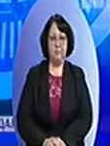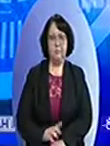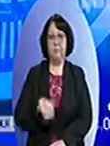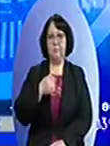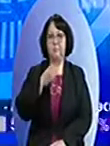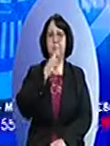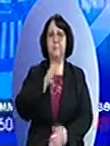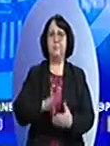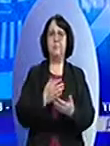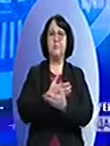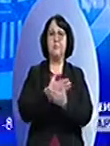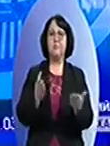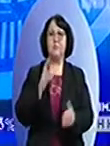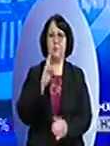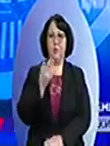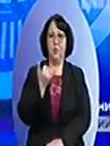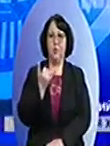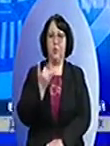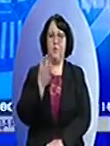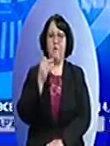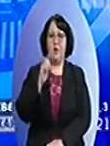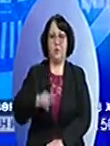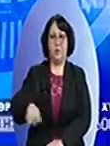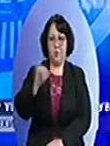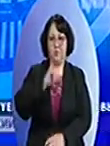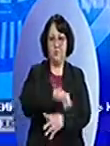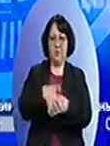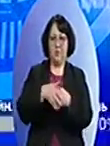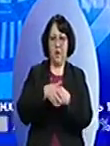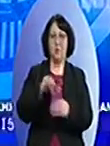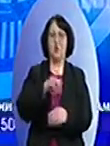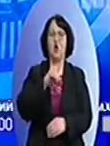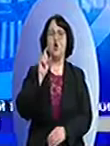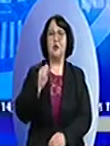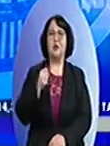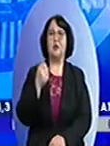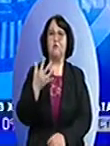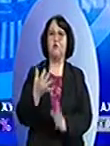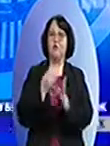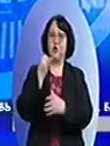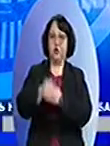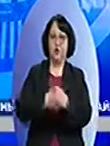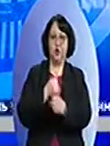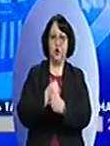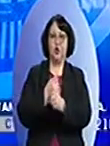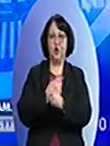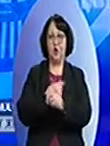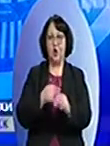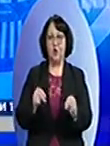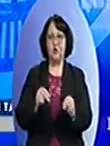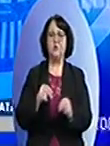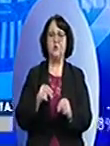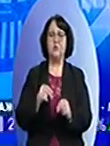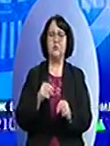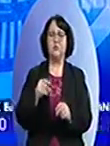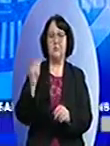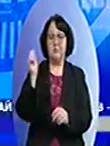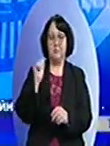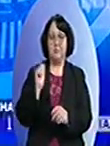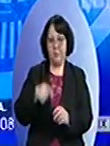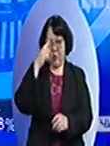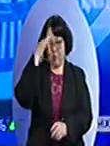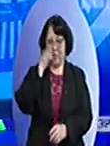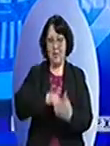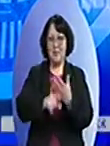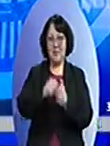дараагийн мэдээ танилцуулъя. Гүвэйт улсын тусгаар тогтносны 57 жил, чөлөөлөгдсөний 27 жилийн хойно Гүрэнд Гүвэйт улсаас Монгол улсад суугаа элчин сайдын яамнаас